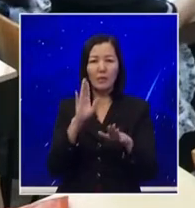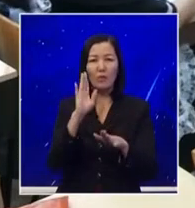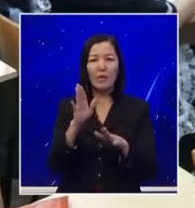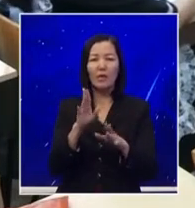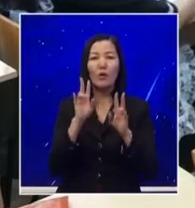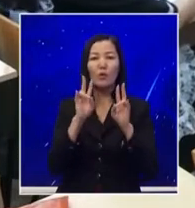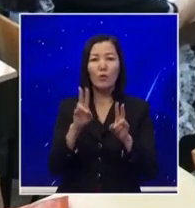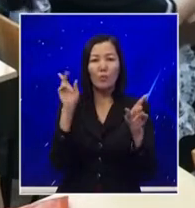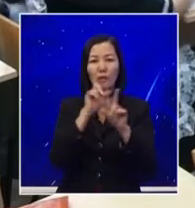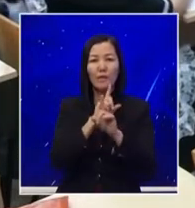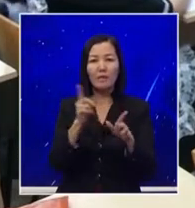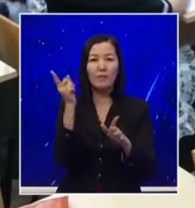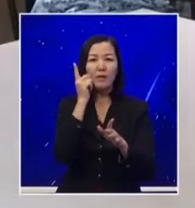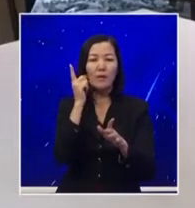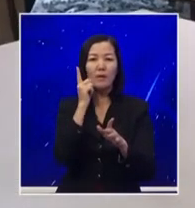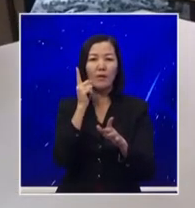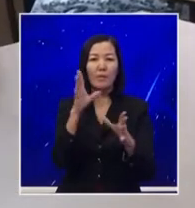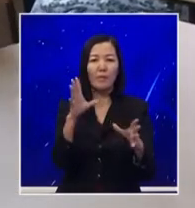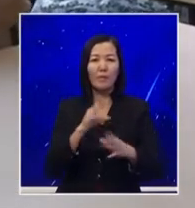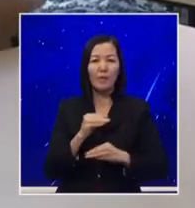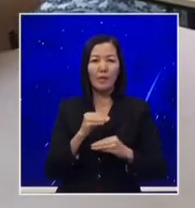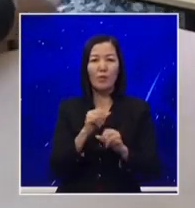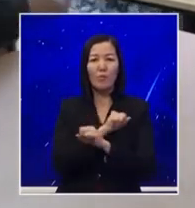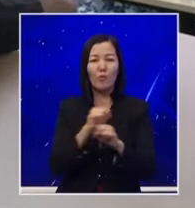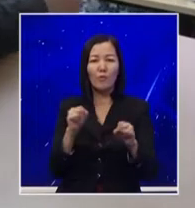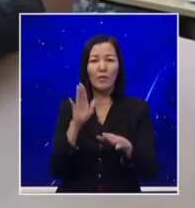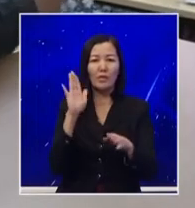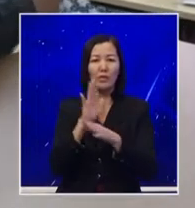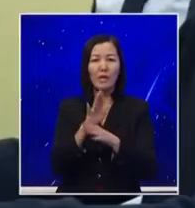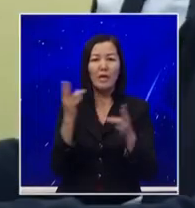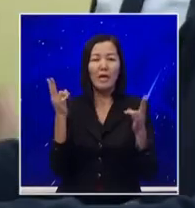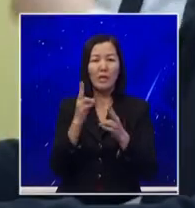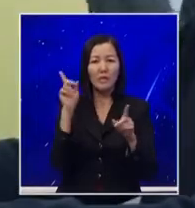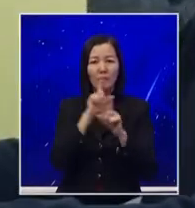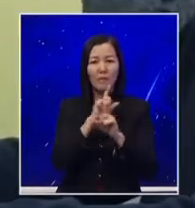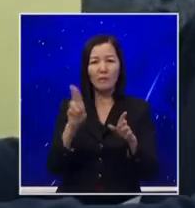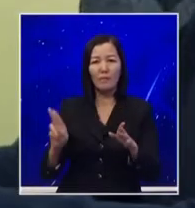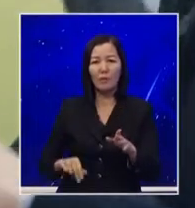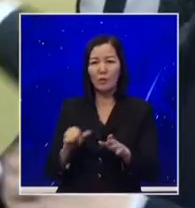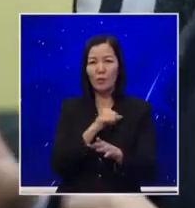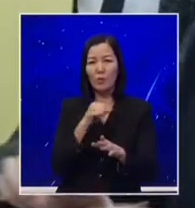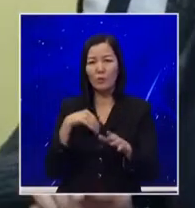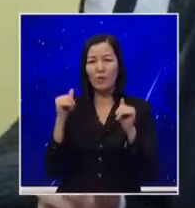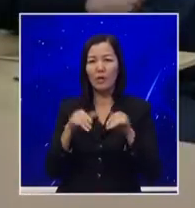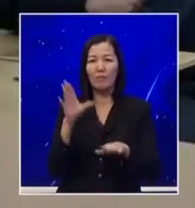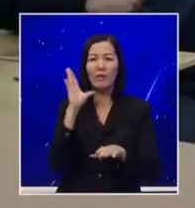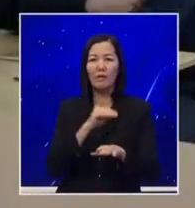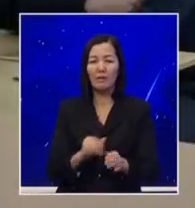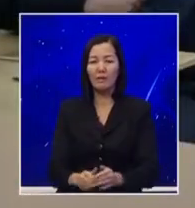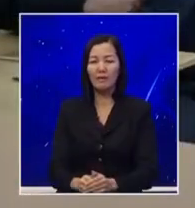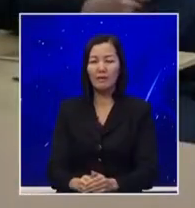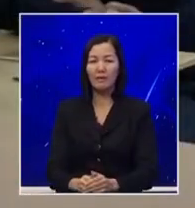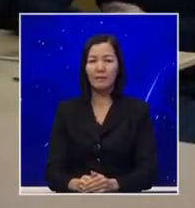алмақшы. Алайда мектепте смартфон әкелуге болмайтын туралы жарғыны қажет болса мектеп басшылығы өздері де қабылдай алады деді.